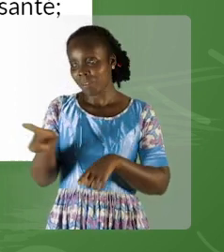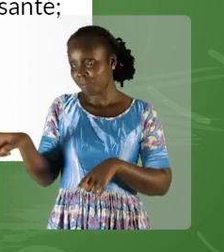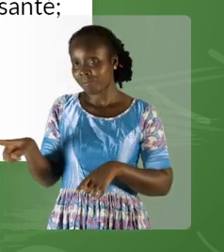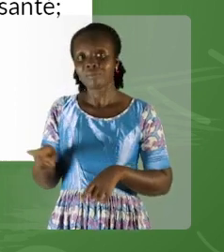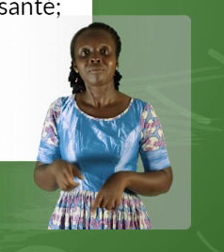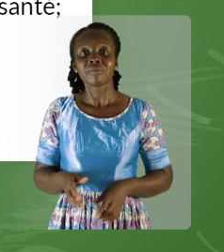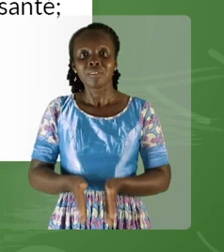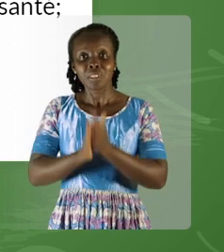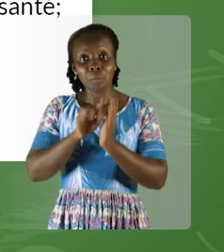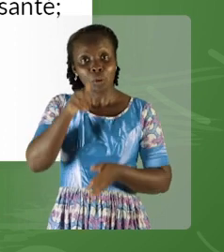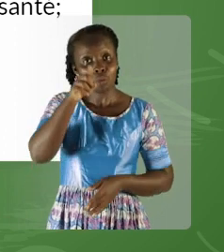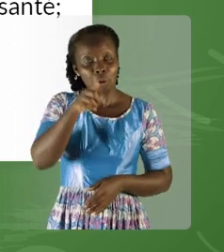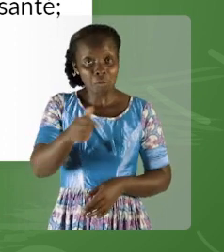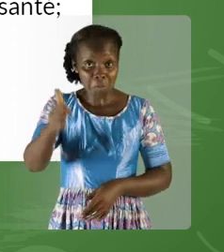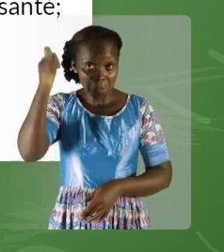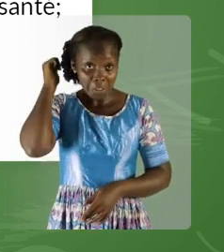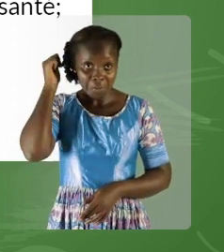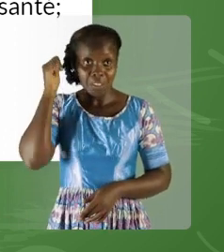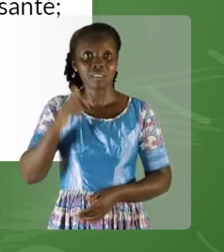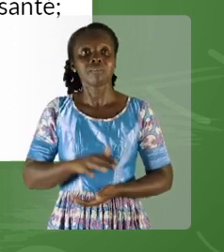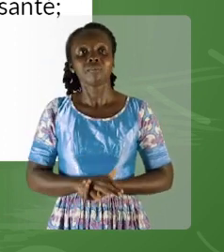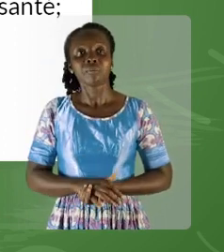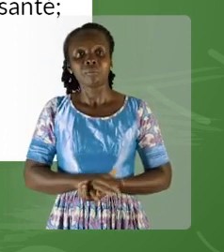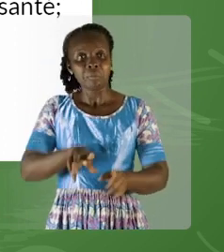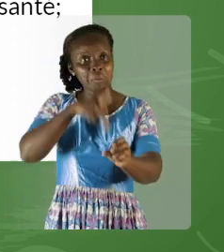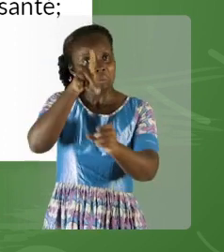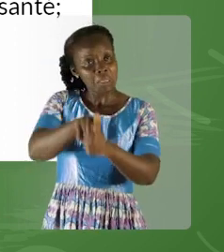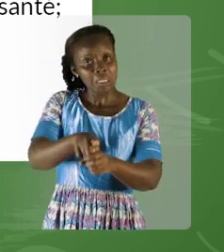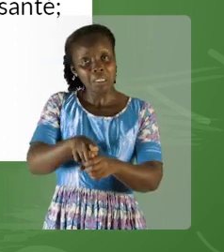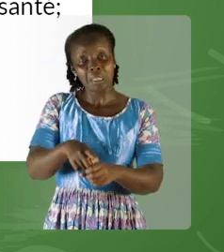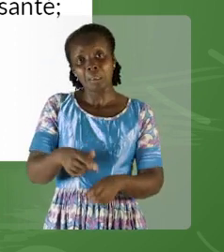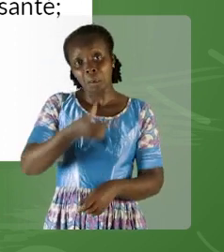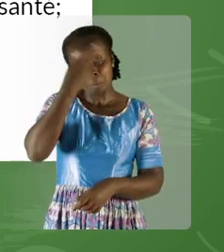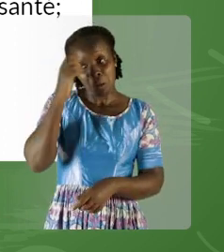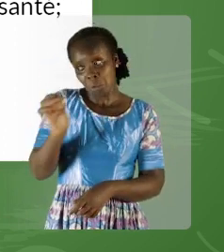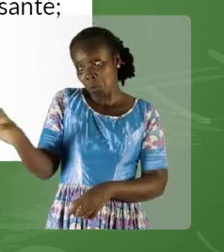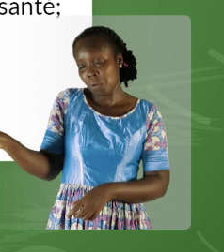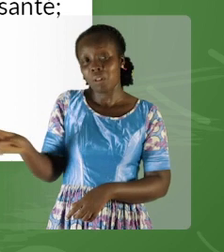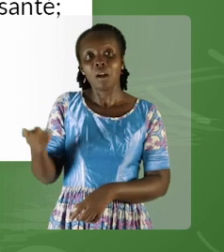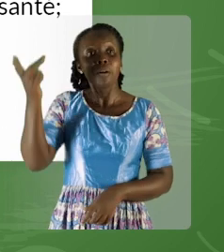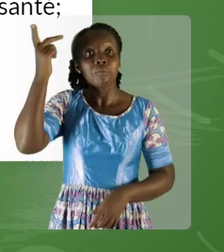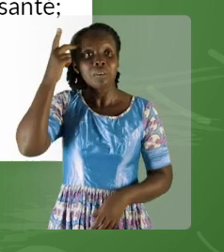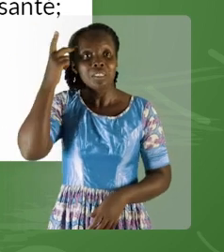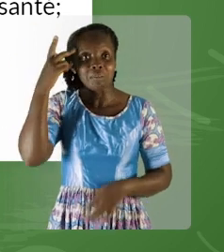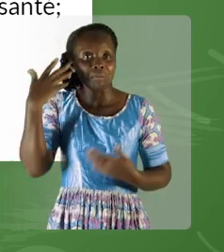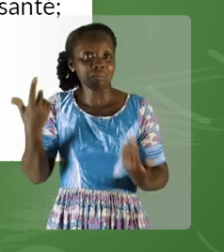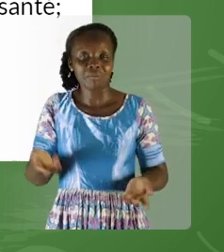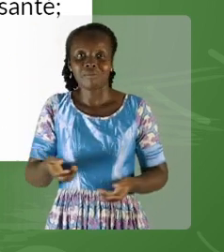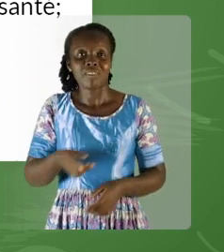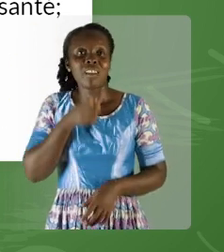Tes camarades te demandent de refuser d'y prendre part car